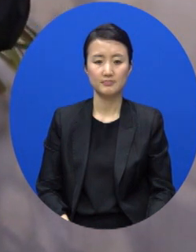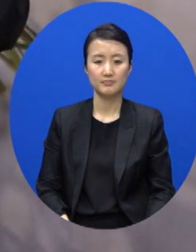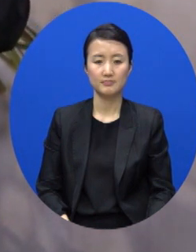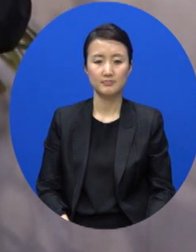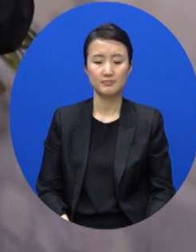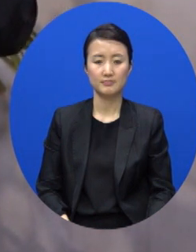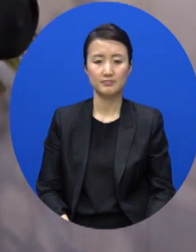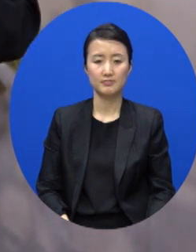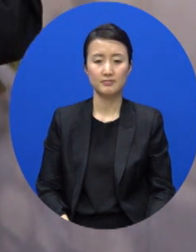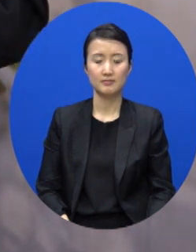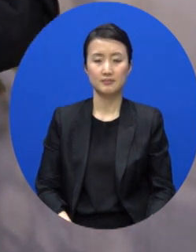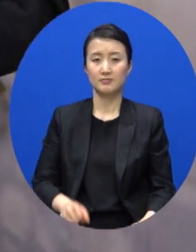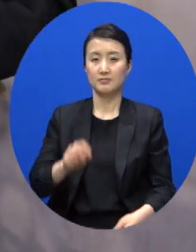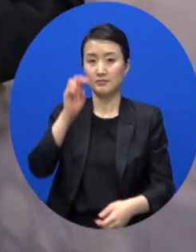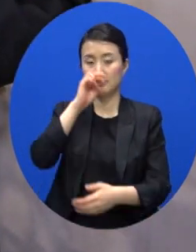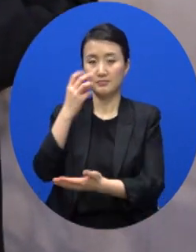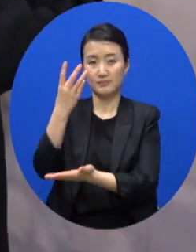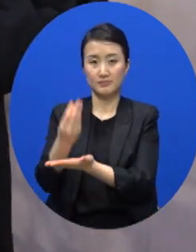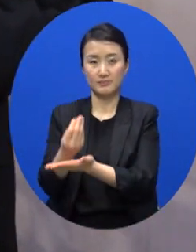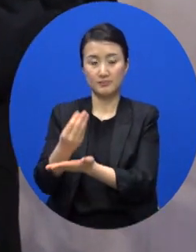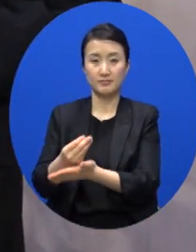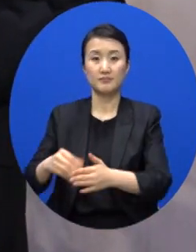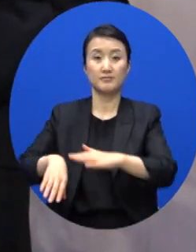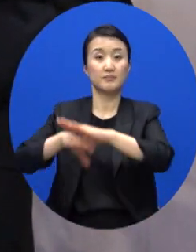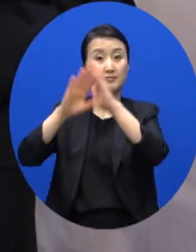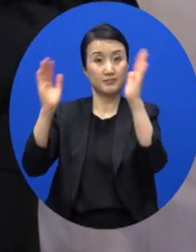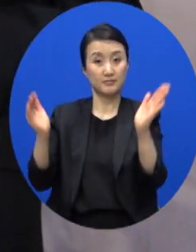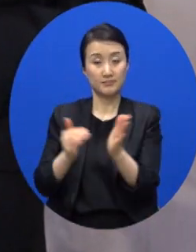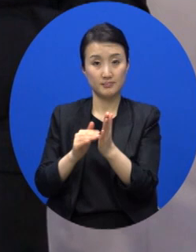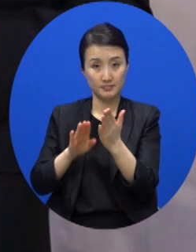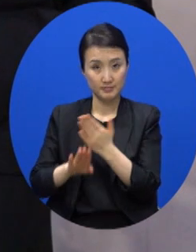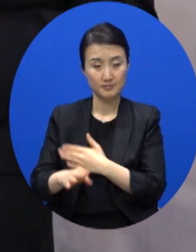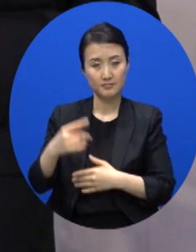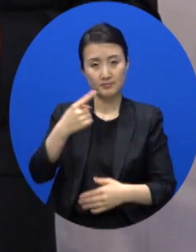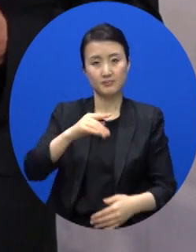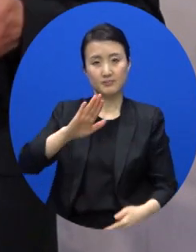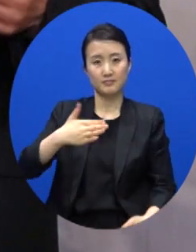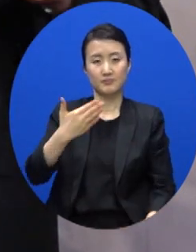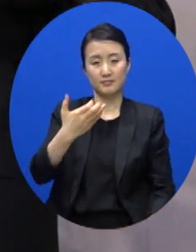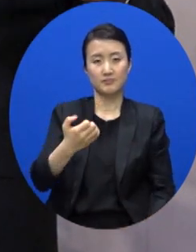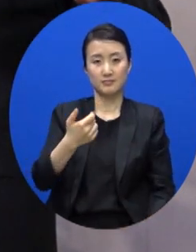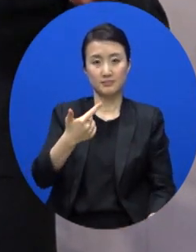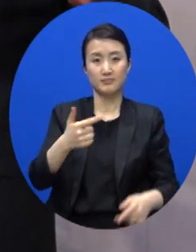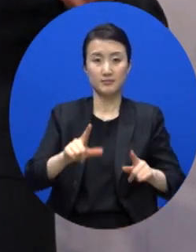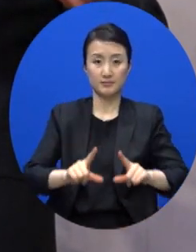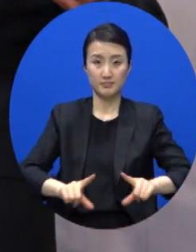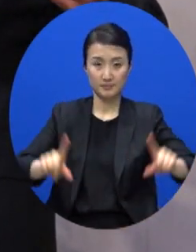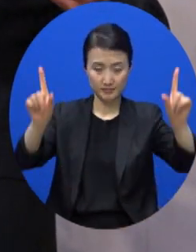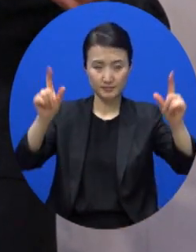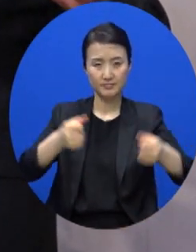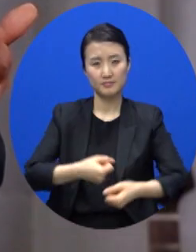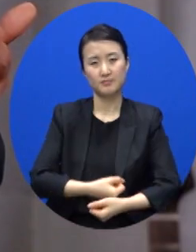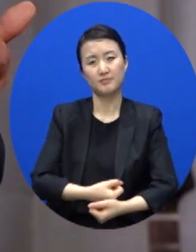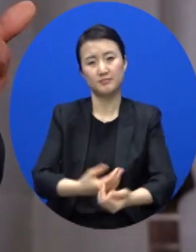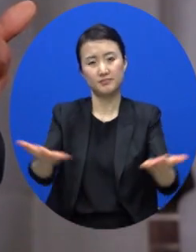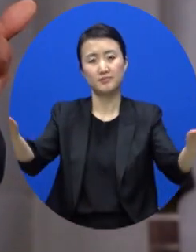녹음을 한 것이 96년도에 세인들에게 많이 알려졌죠.